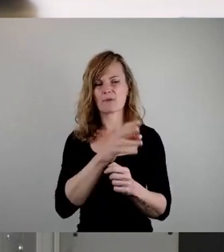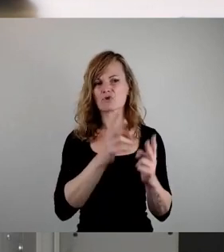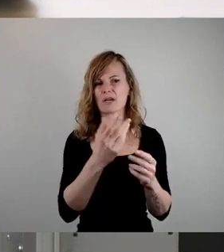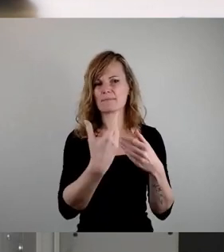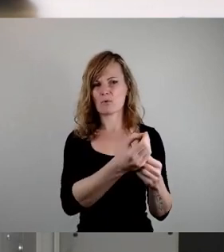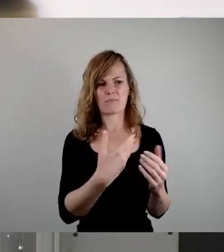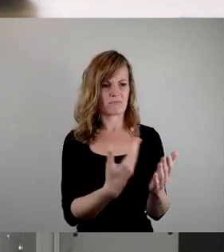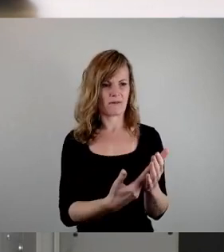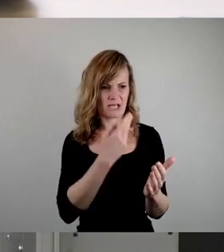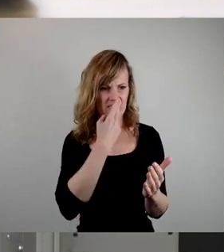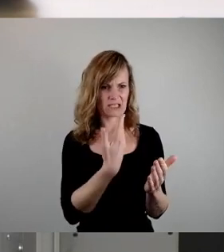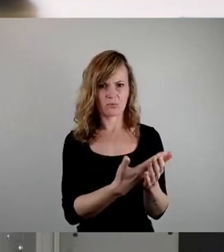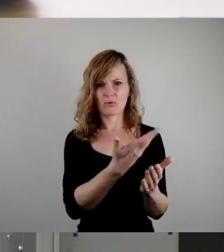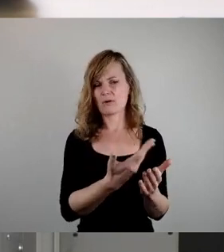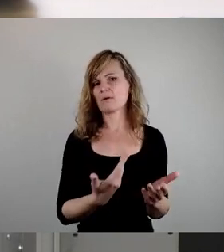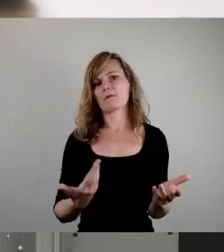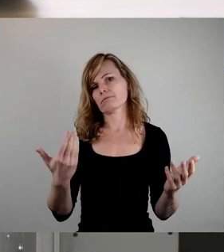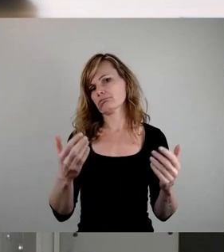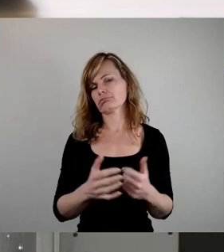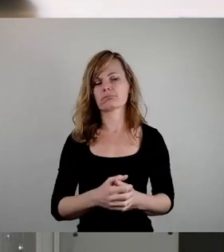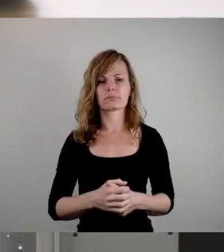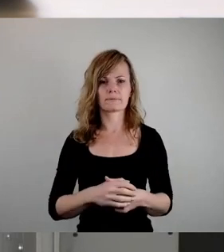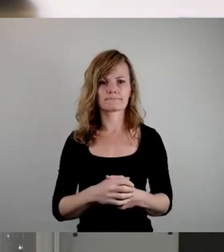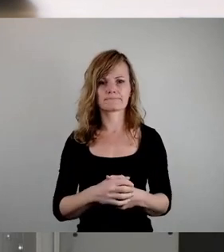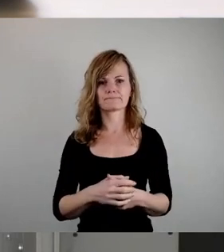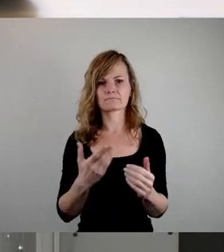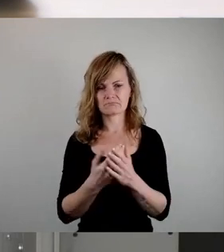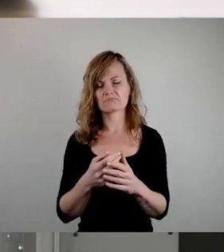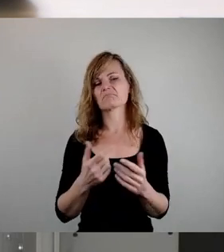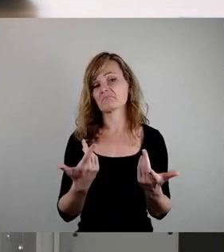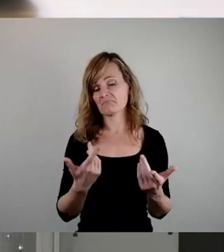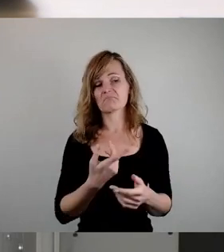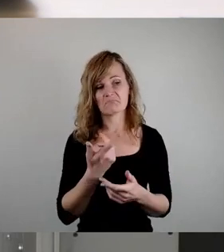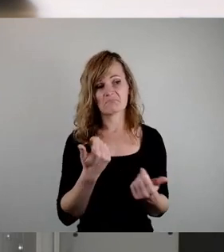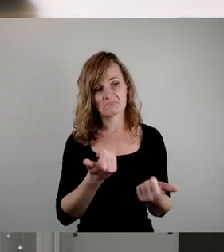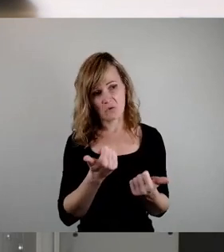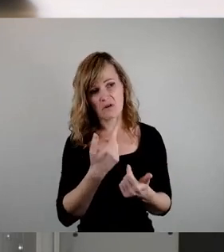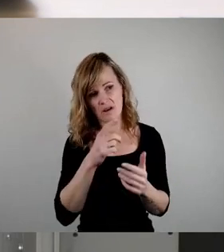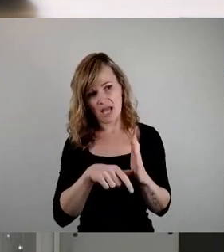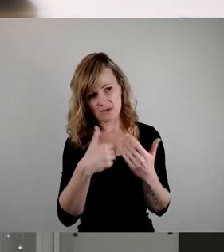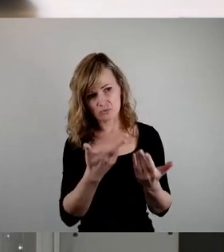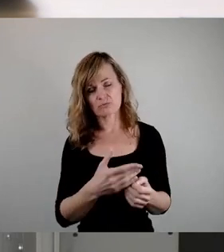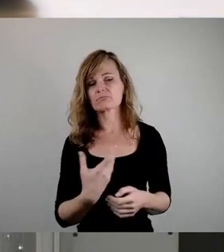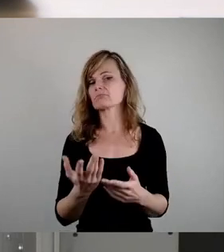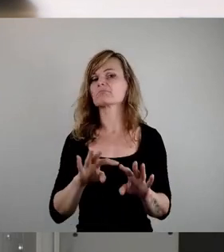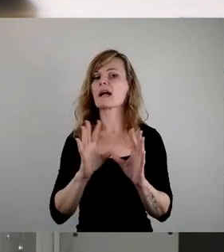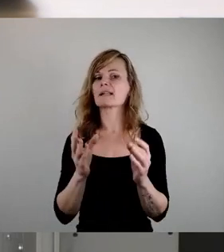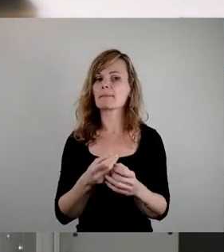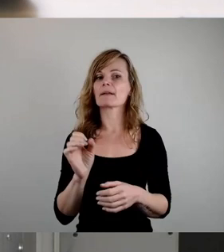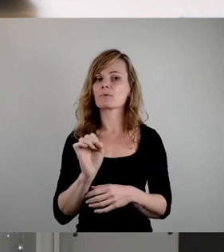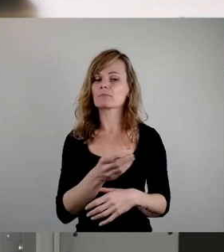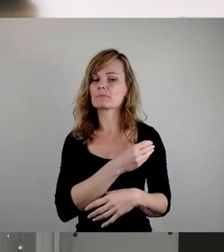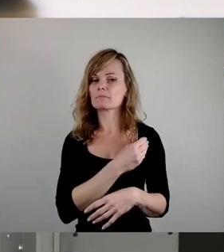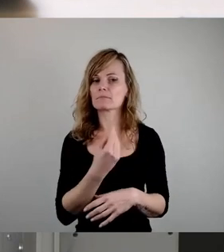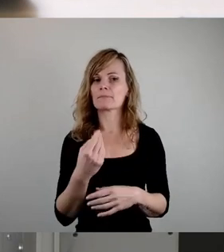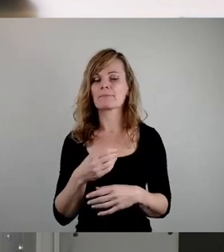Nachweislich ist schon eine sehr tolle sportliche Leistung von Ihrer Seite. Grundsätzlich, warum haben wir eigentlich gesagt, eine